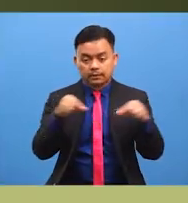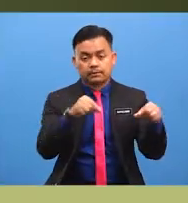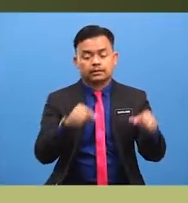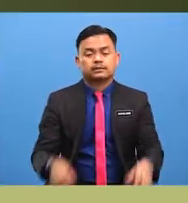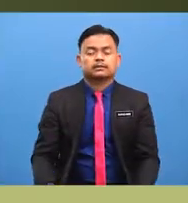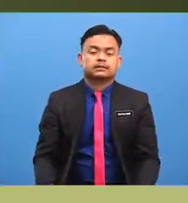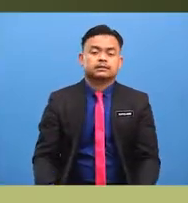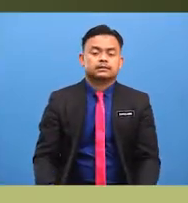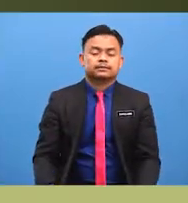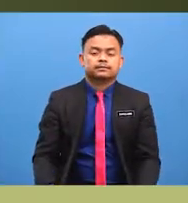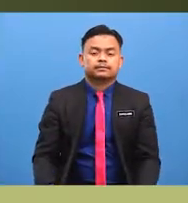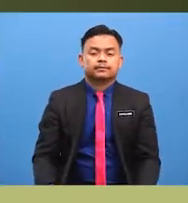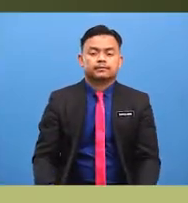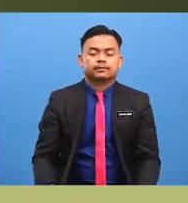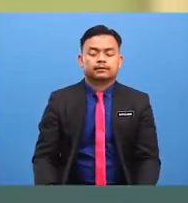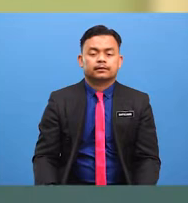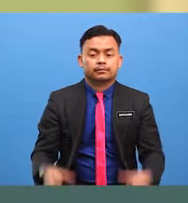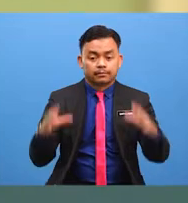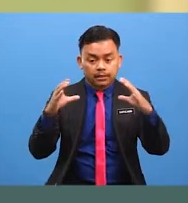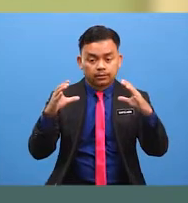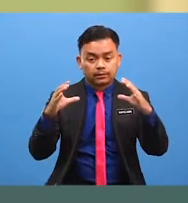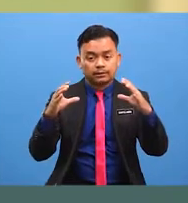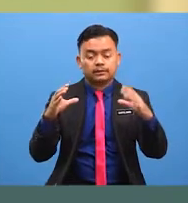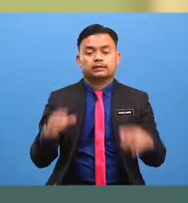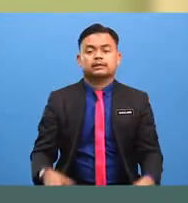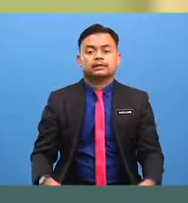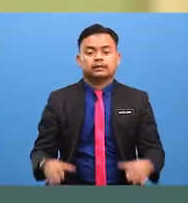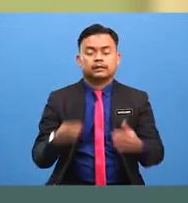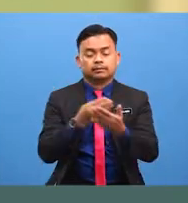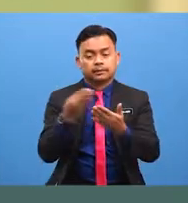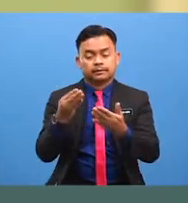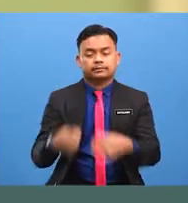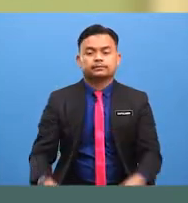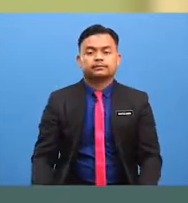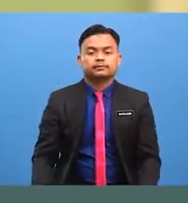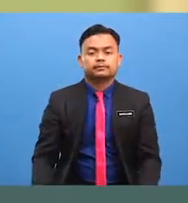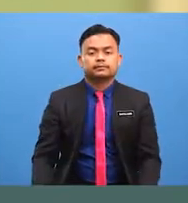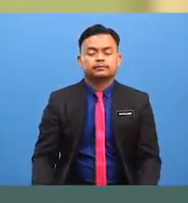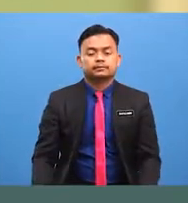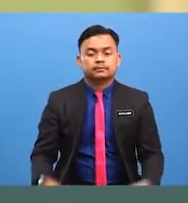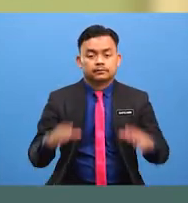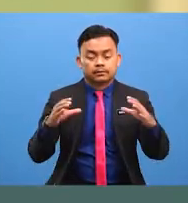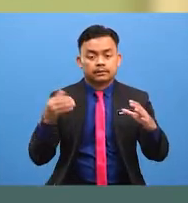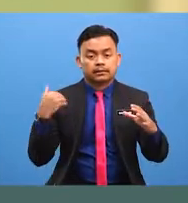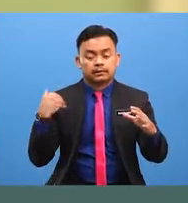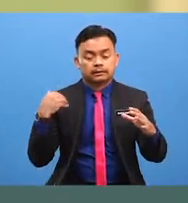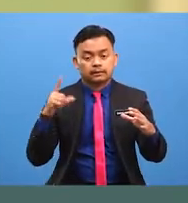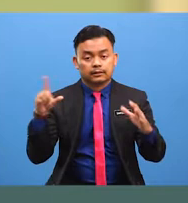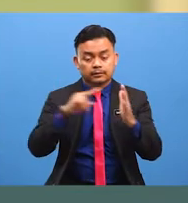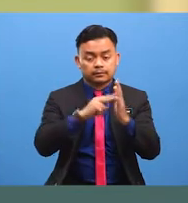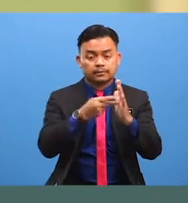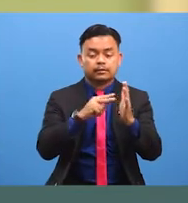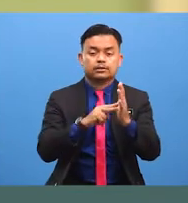Balon yang meletup tadi merupakan rangsangan. Rangsangan membawa maksud perubahan yang